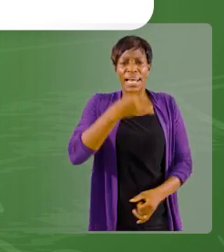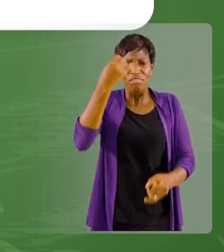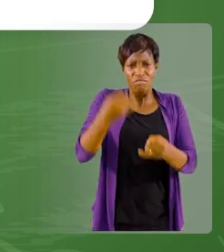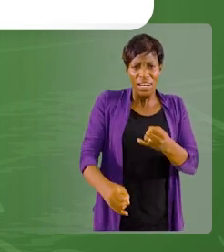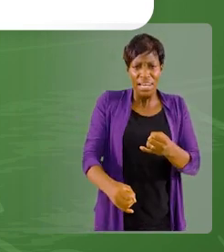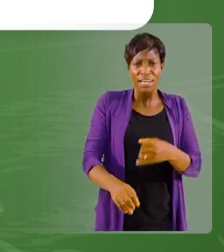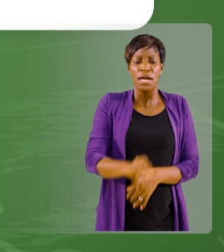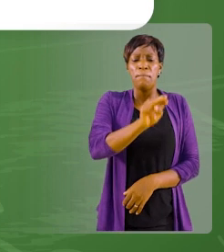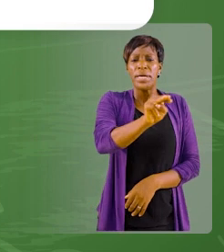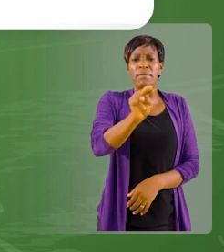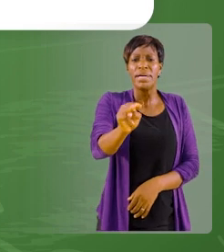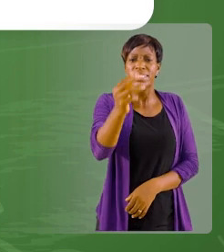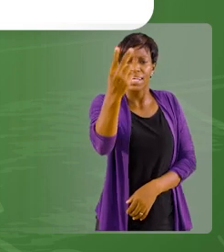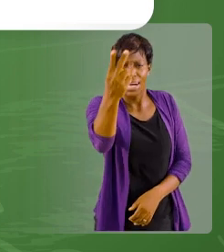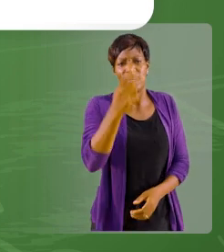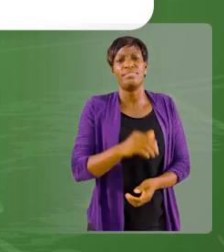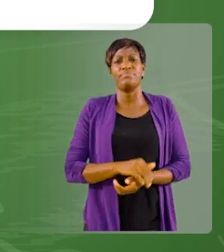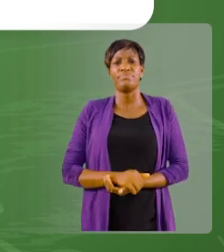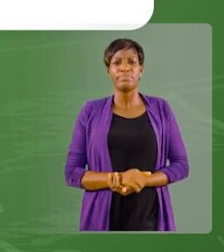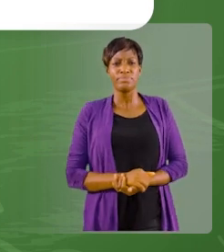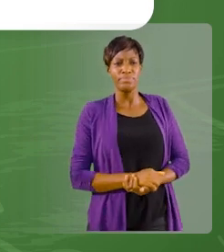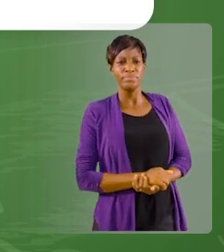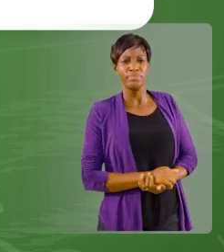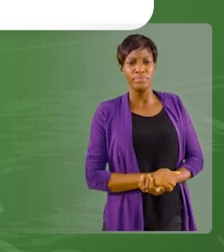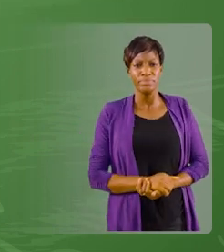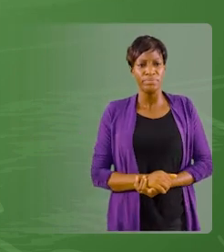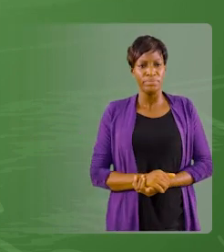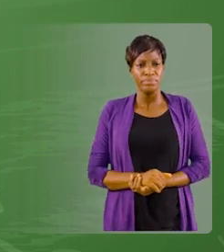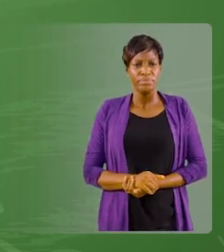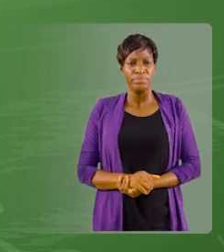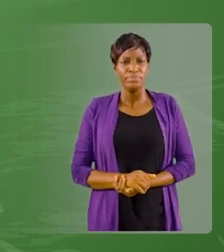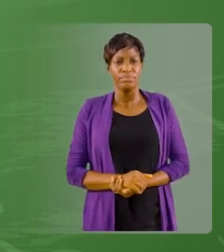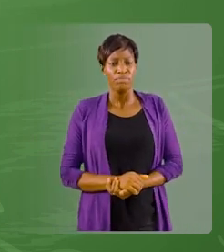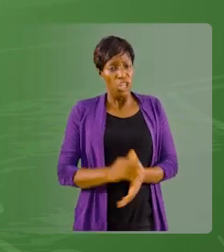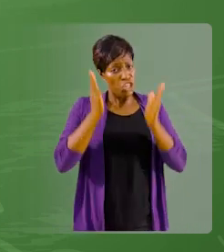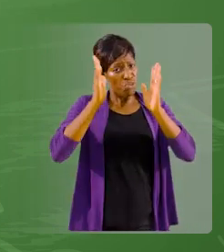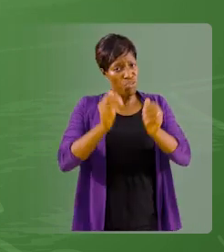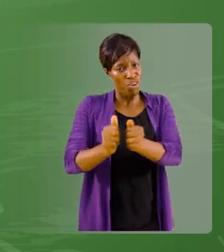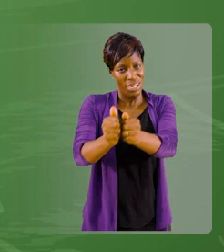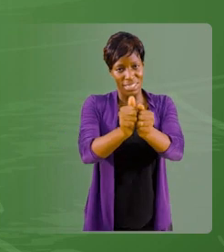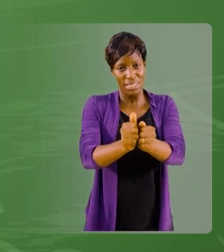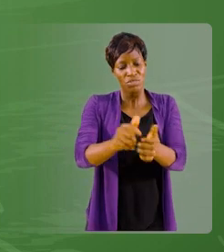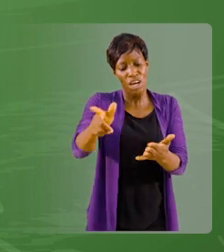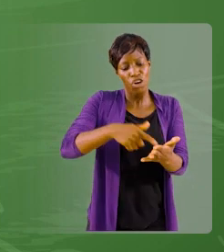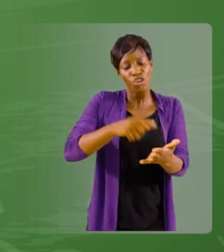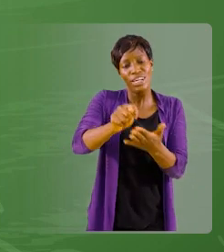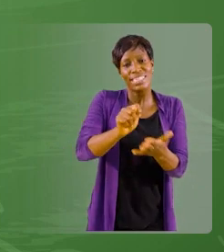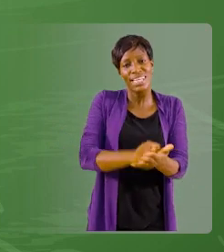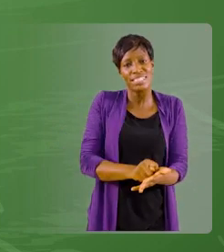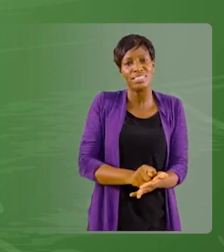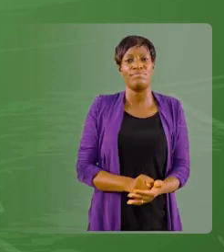avons le millimètre carré. Bien, vous suivez ensemble, nous allons lire ce texte qui est au